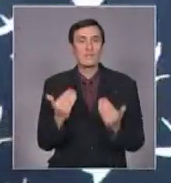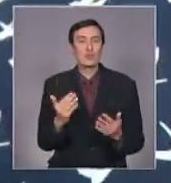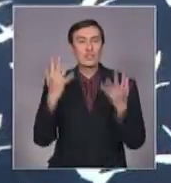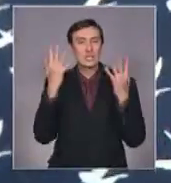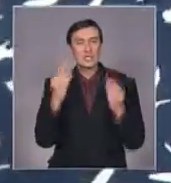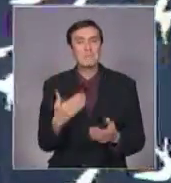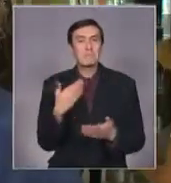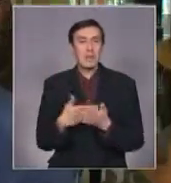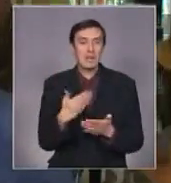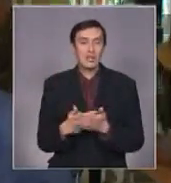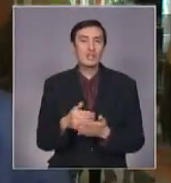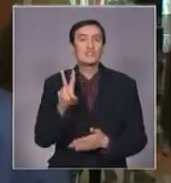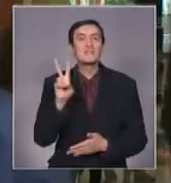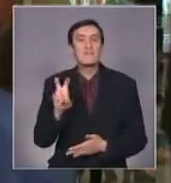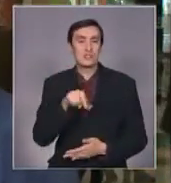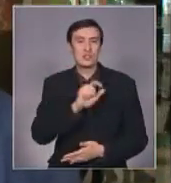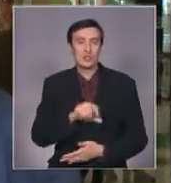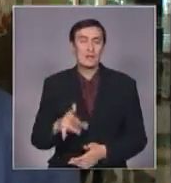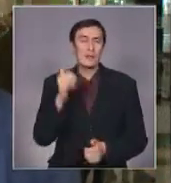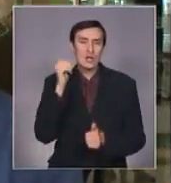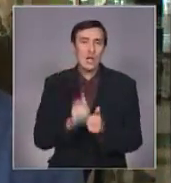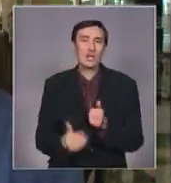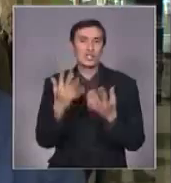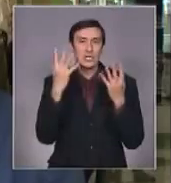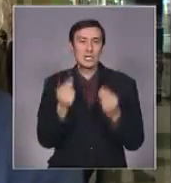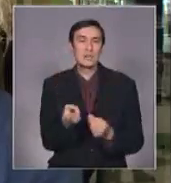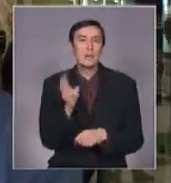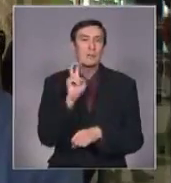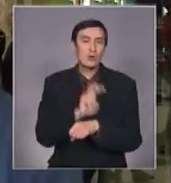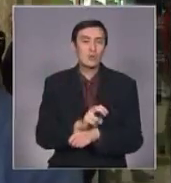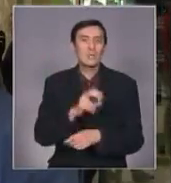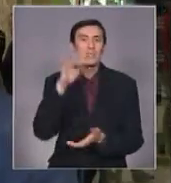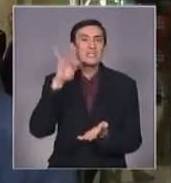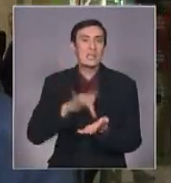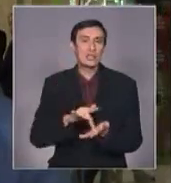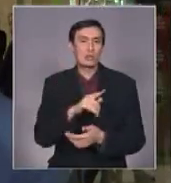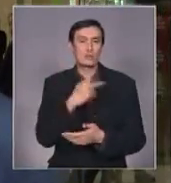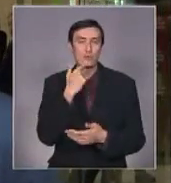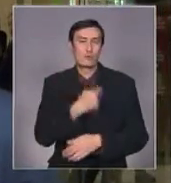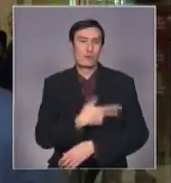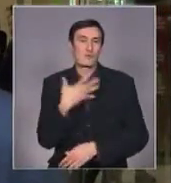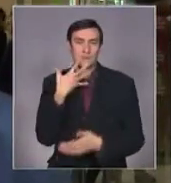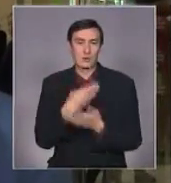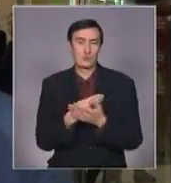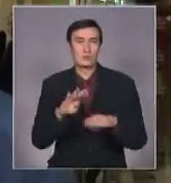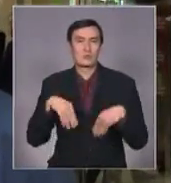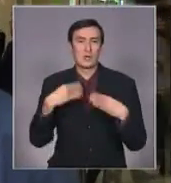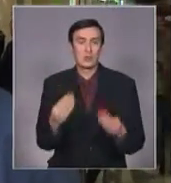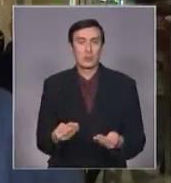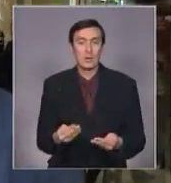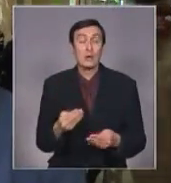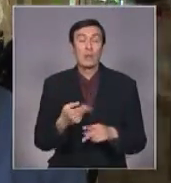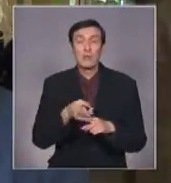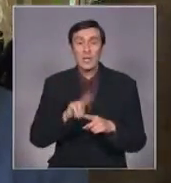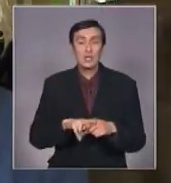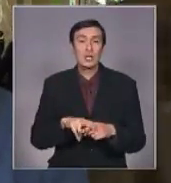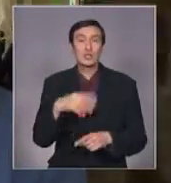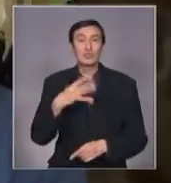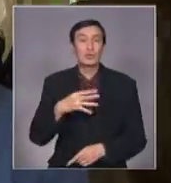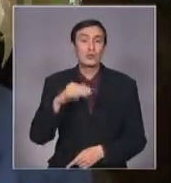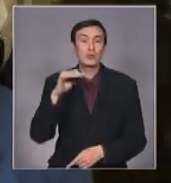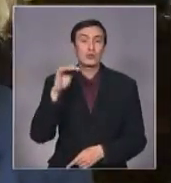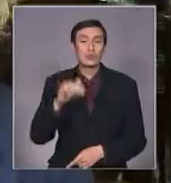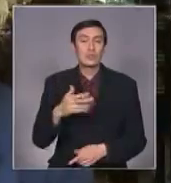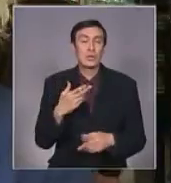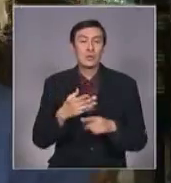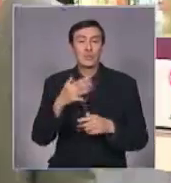день порядка 200 человек каждый день приходят в центр крови и сдают кровь. А в год это 40 тысяч донаций